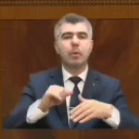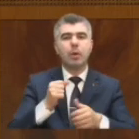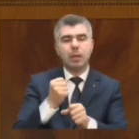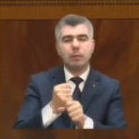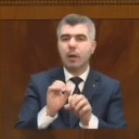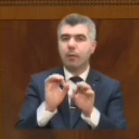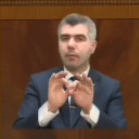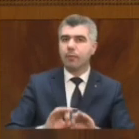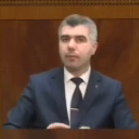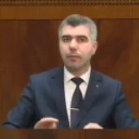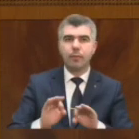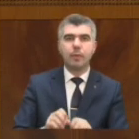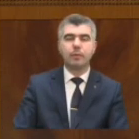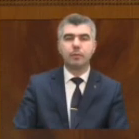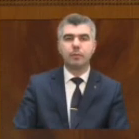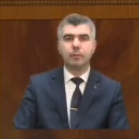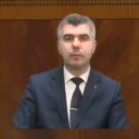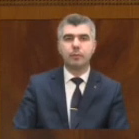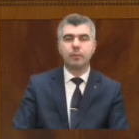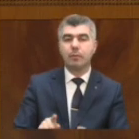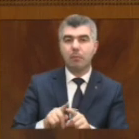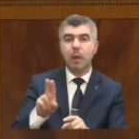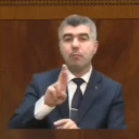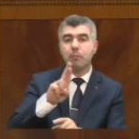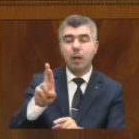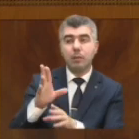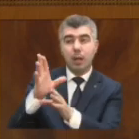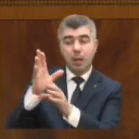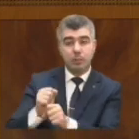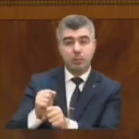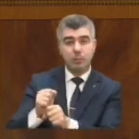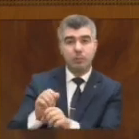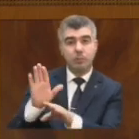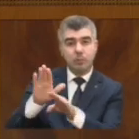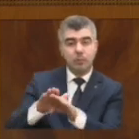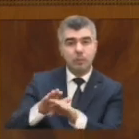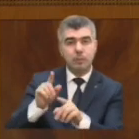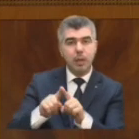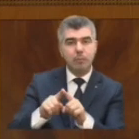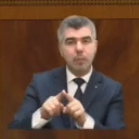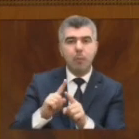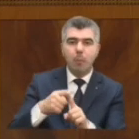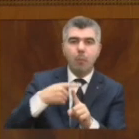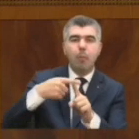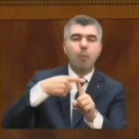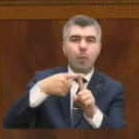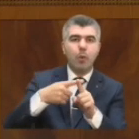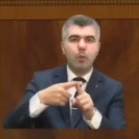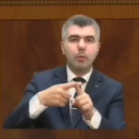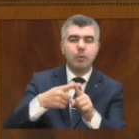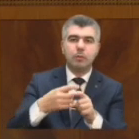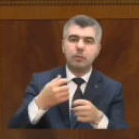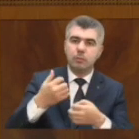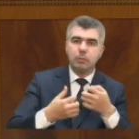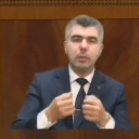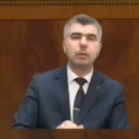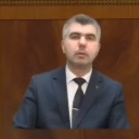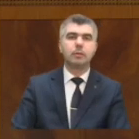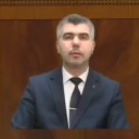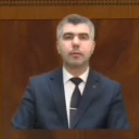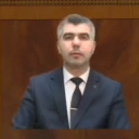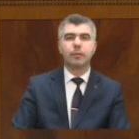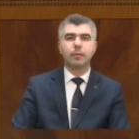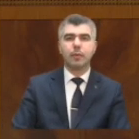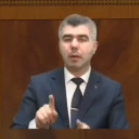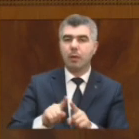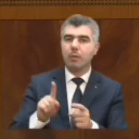درنا اشتغلنا ومعلوم اللي جات توجيه الملكيه الساميه فعطتنا فرصه باش نزيدوا نقويوا المجهودات ديالنا، وهذا اللي